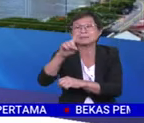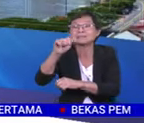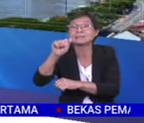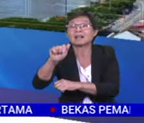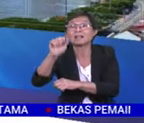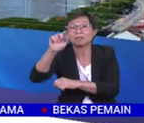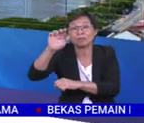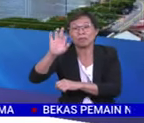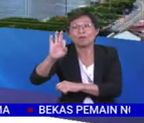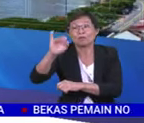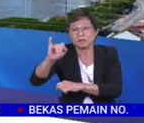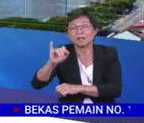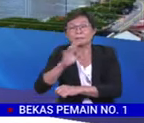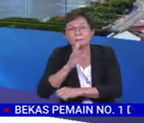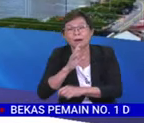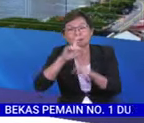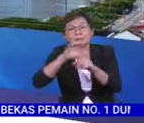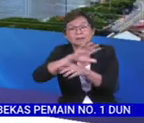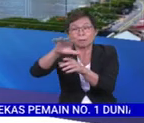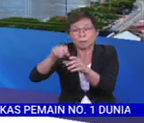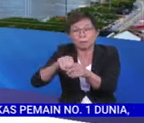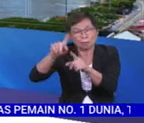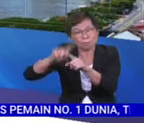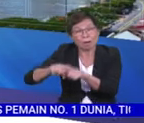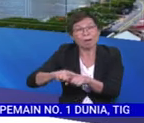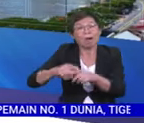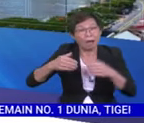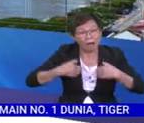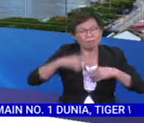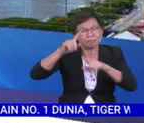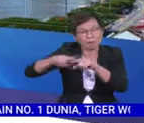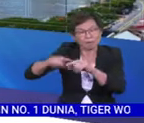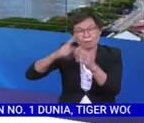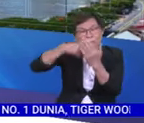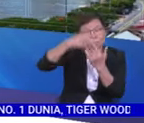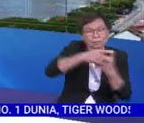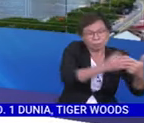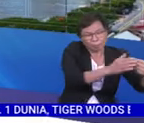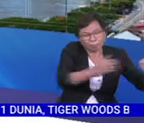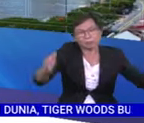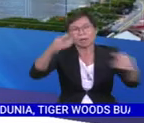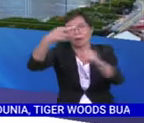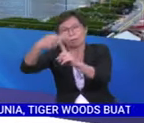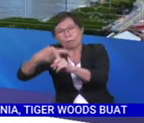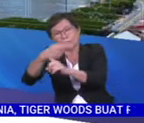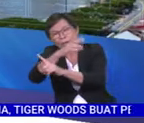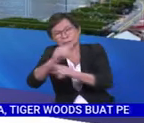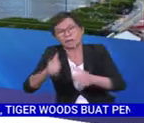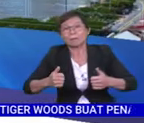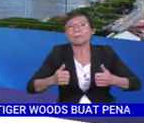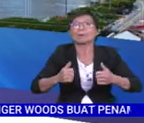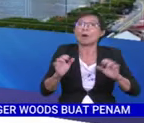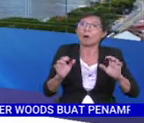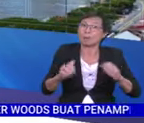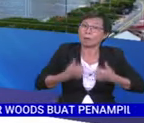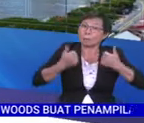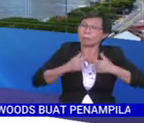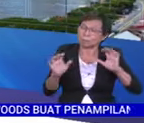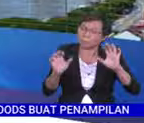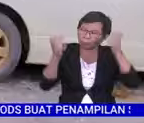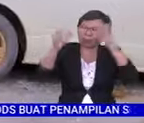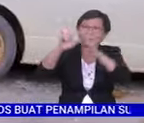ini adalah termasuk pelbagai program yang akan diadakan sepanjang bulan Ramadhan ini dan Idul Fitri nanti